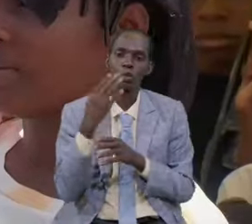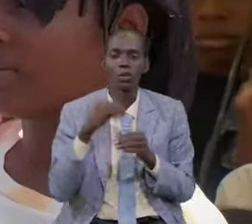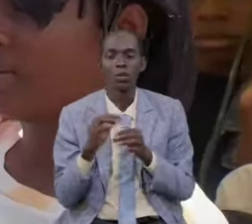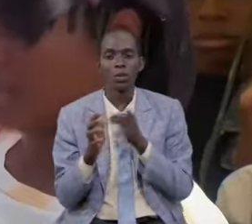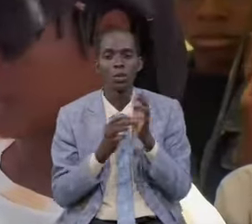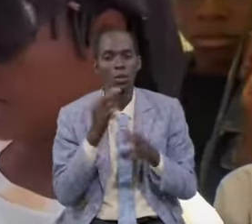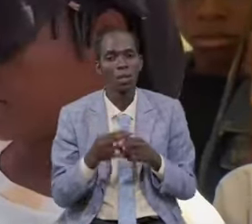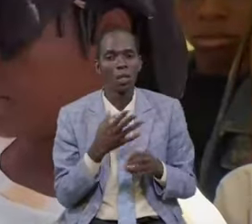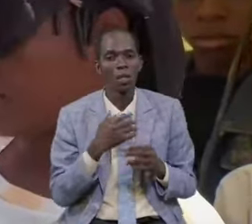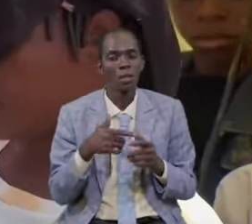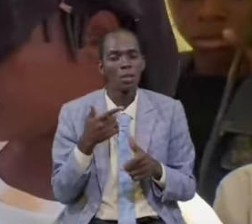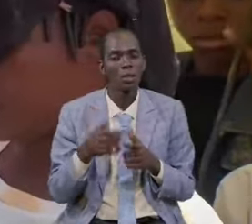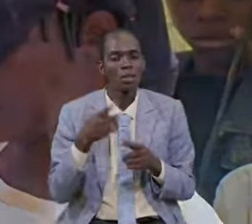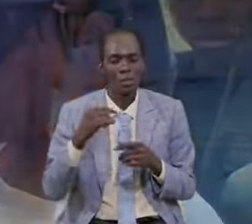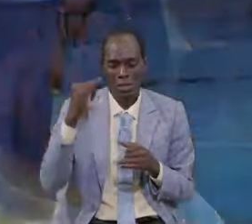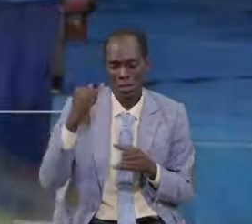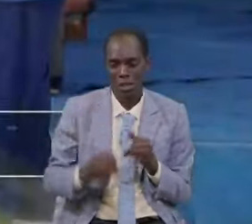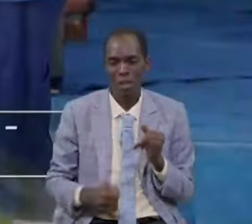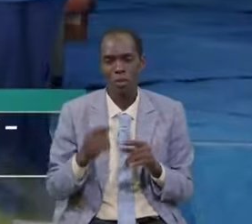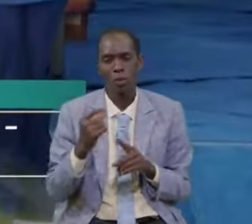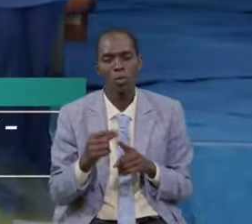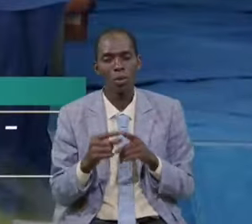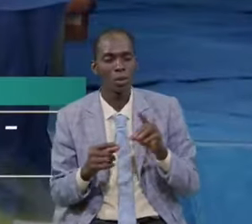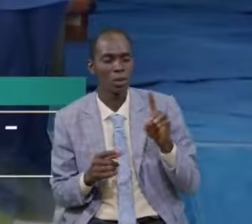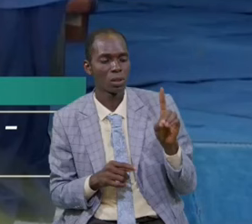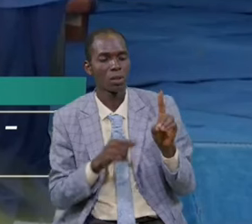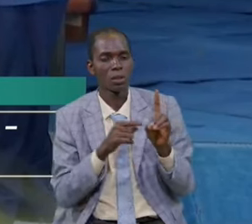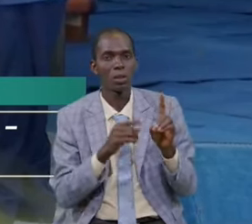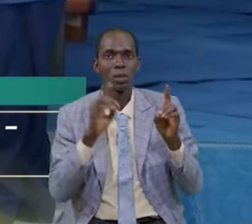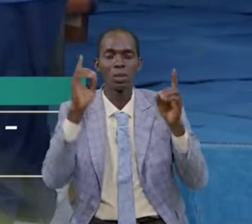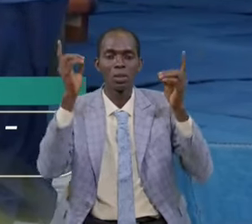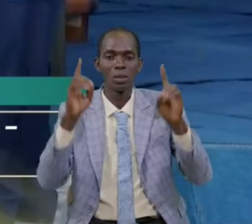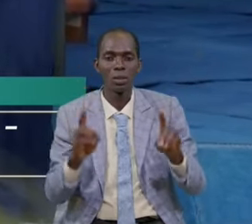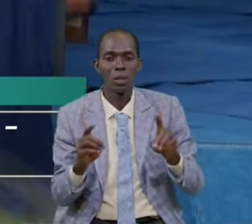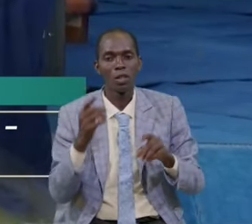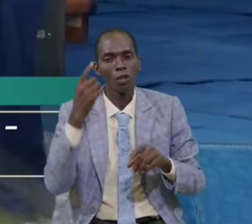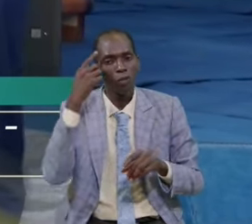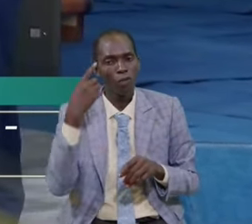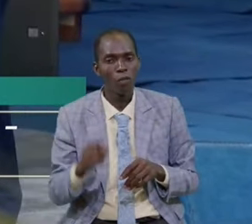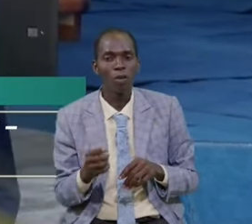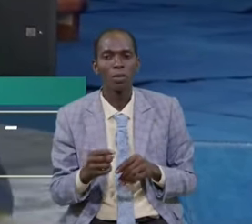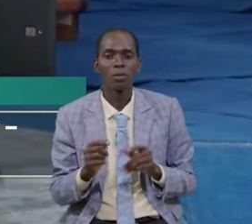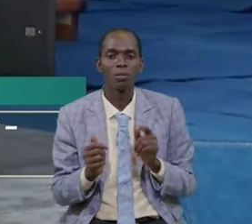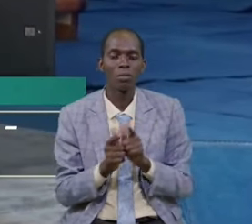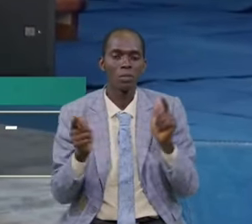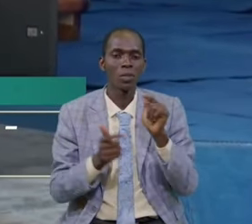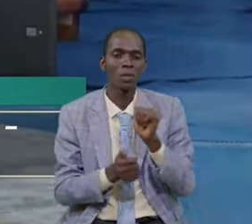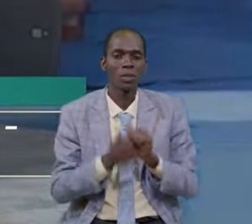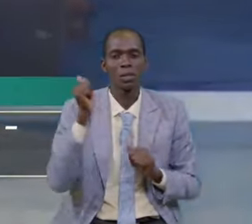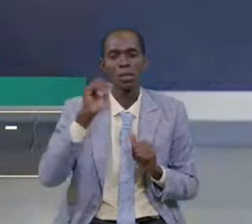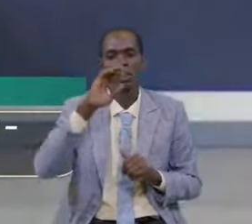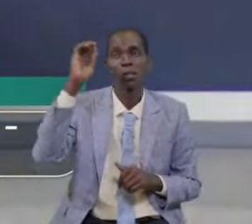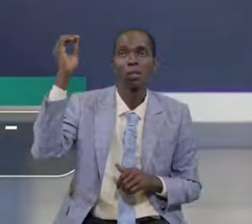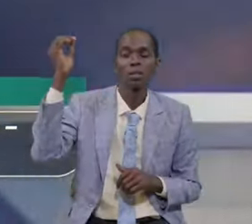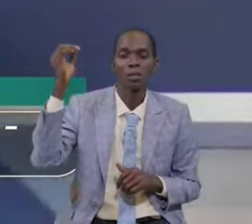Le dernier mot là, le dé. Conçu pour de plus grands degrés de gloire. Il y a